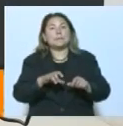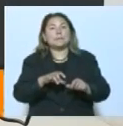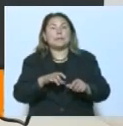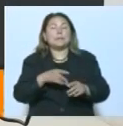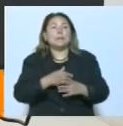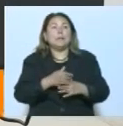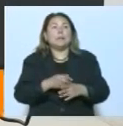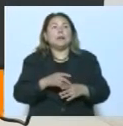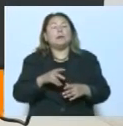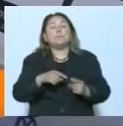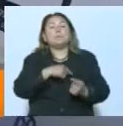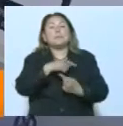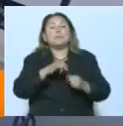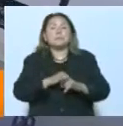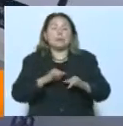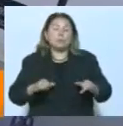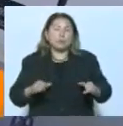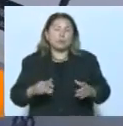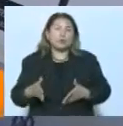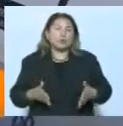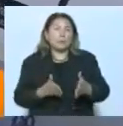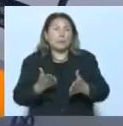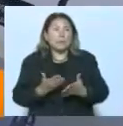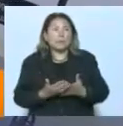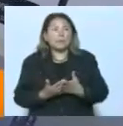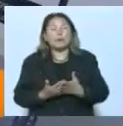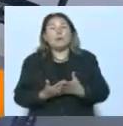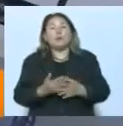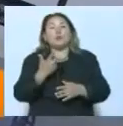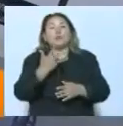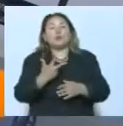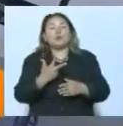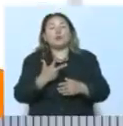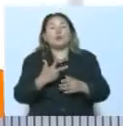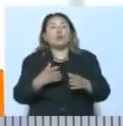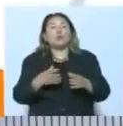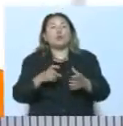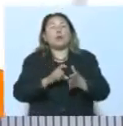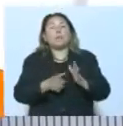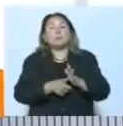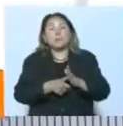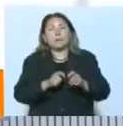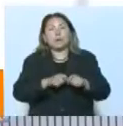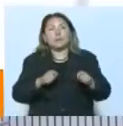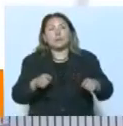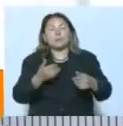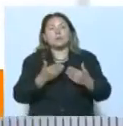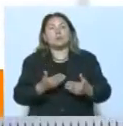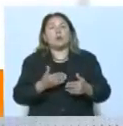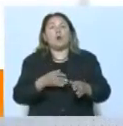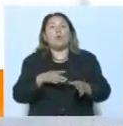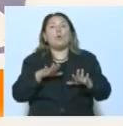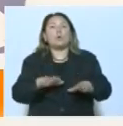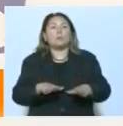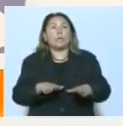сауаттылық, бағдарламалау, бизнесті дамыту жолдары. Мұнда коворкинг бөлмесі, 3D модельдеу кабинеті, конференция залдары мен тынығу орны